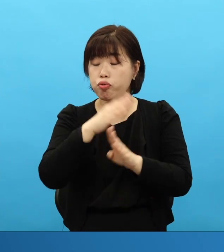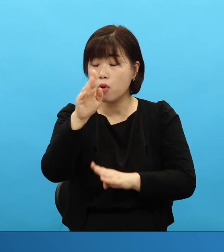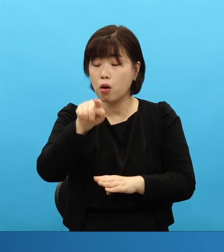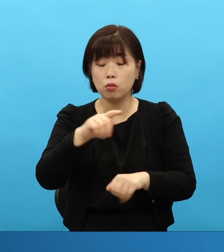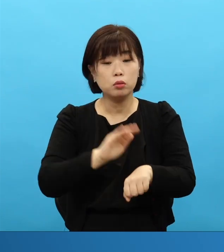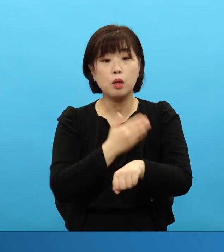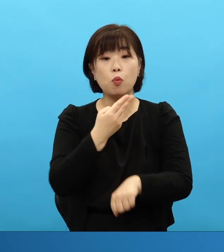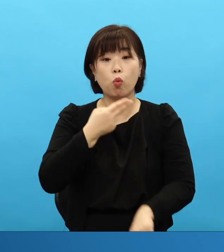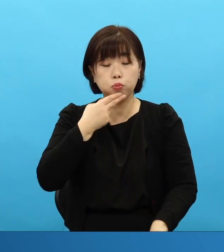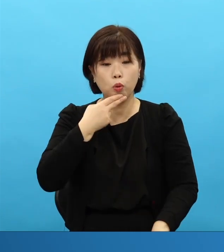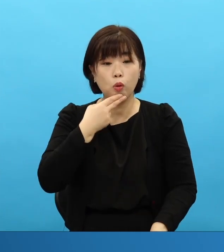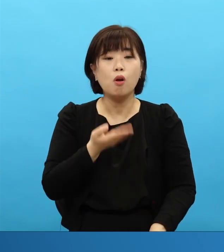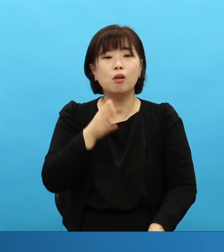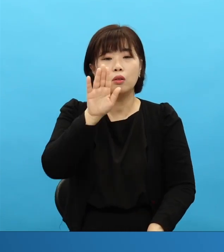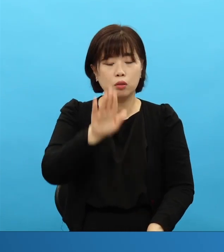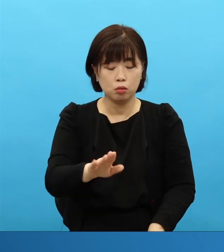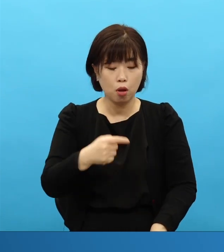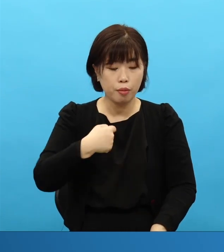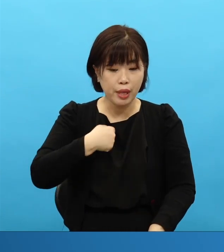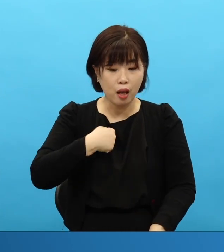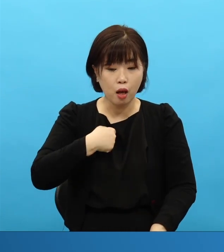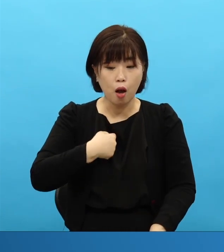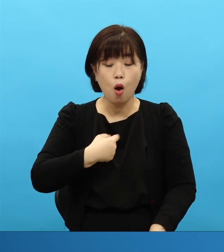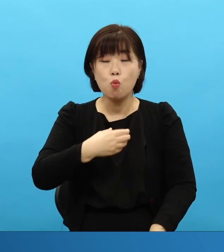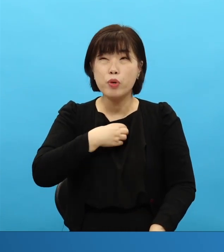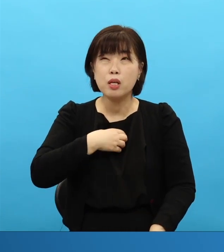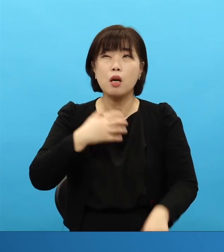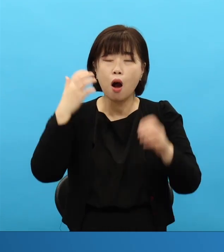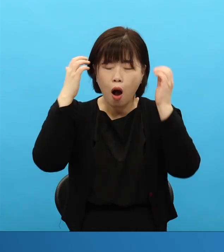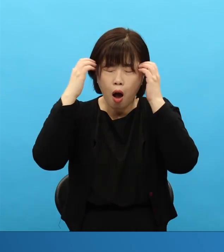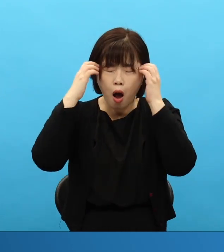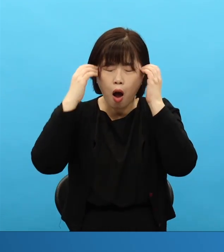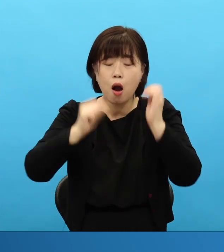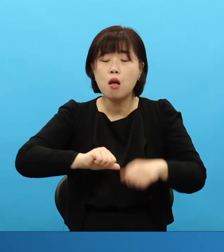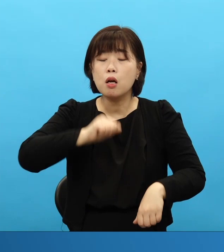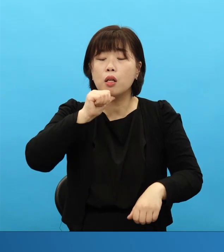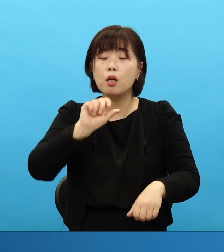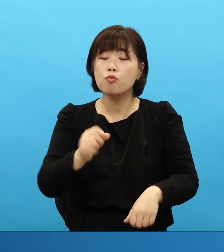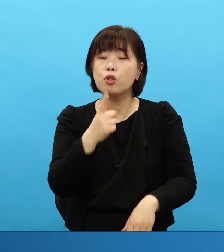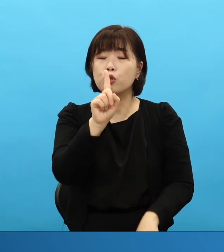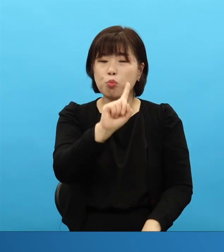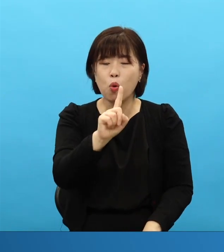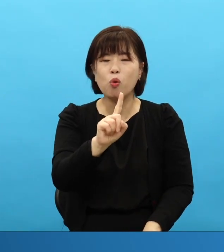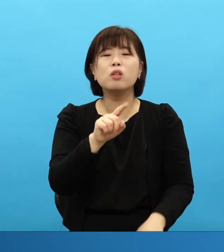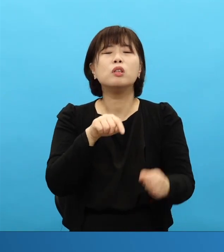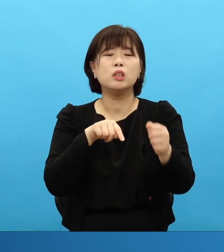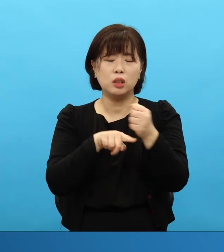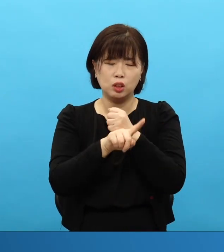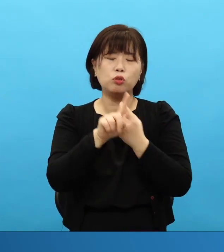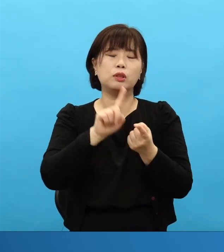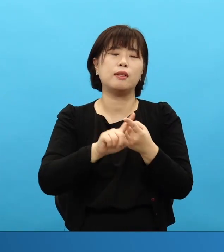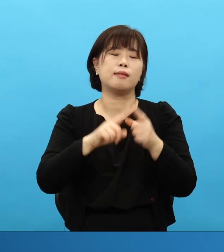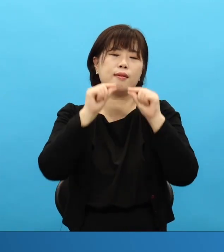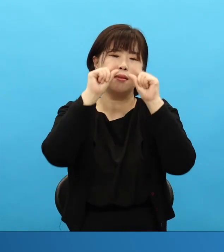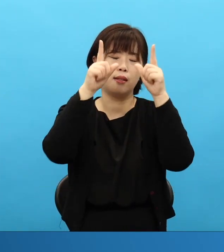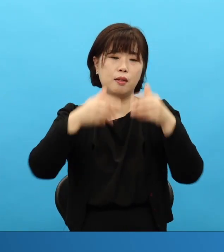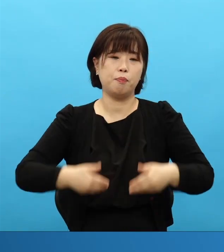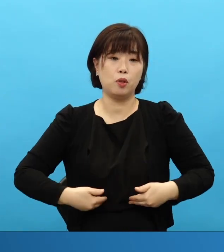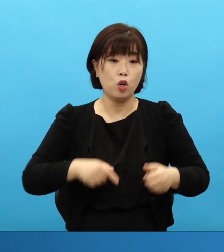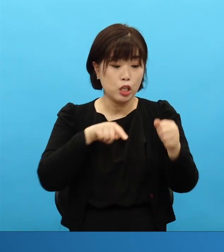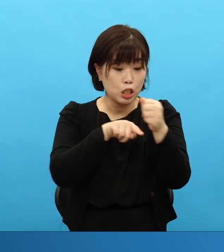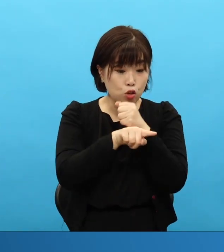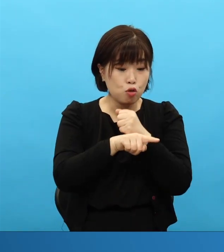But the problem was they didn't know. 알아야 돼요. You need to know. 알고 모르는데 굉장한 차이는. There's a big difference between knowing and not knowing.